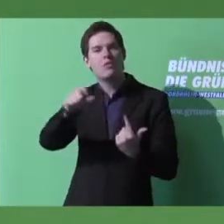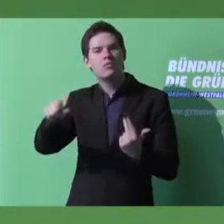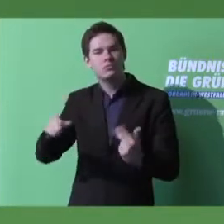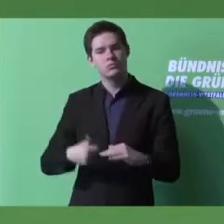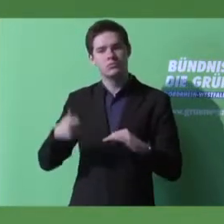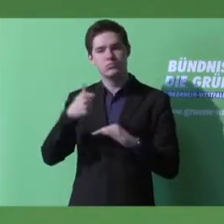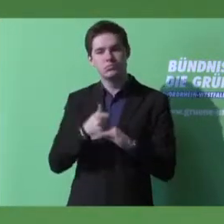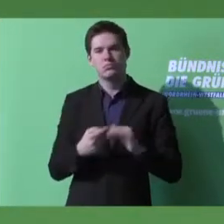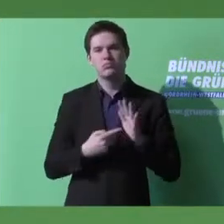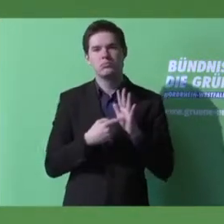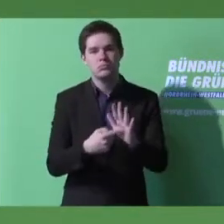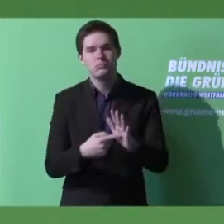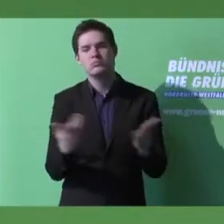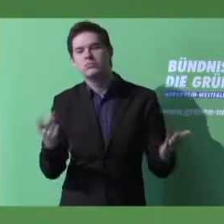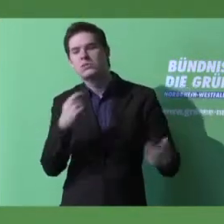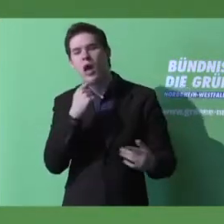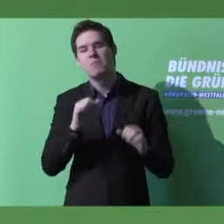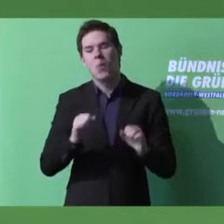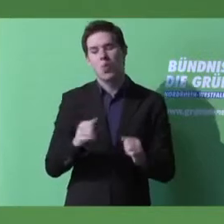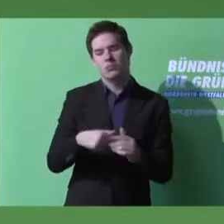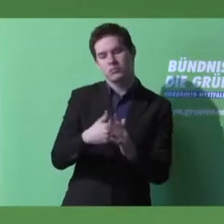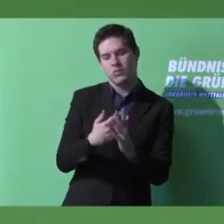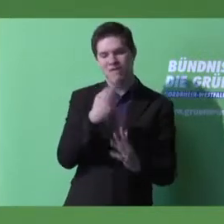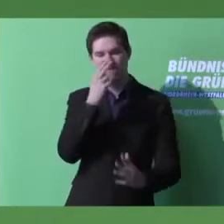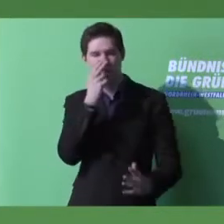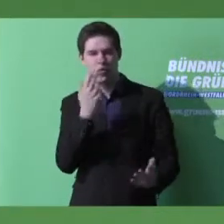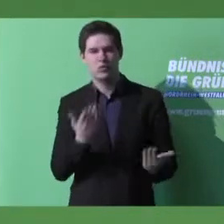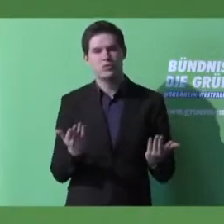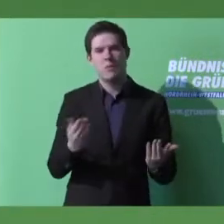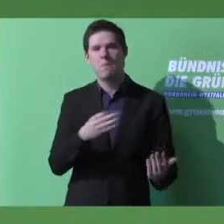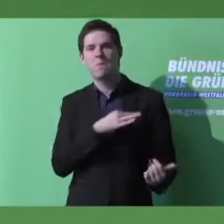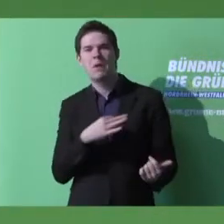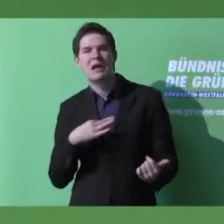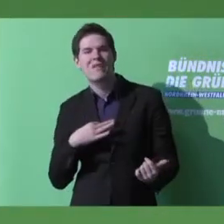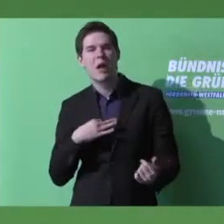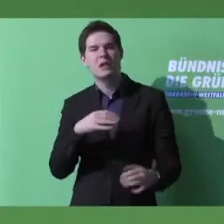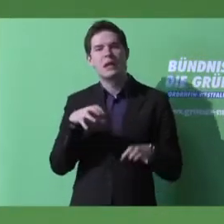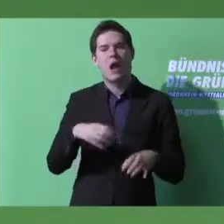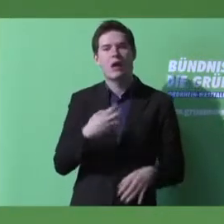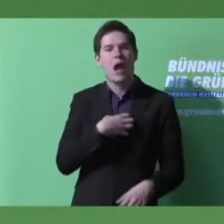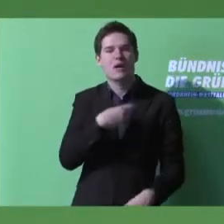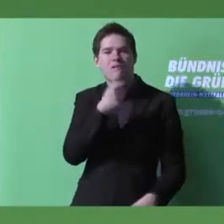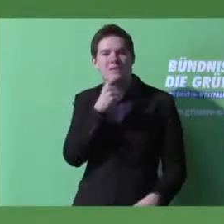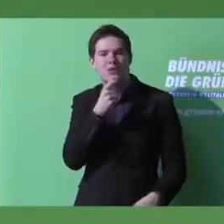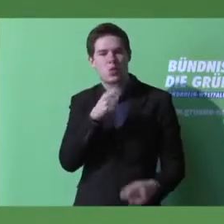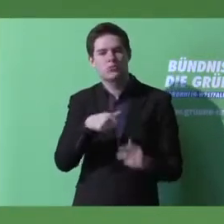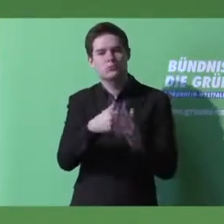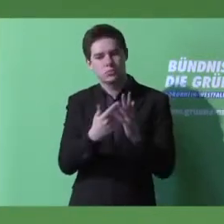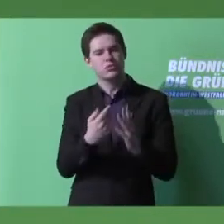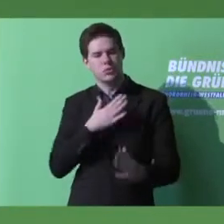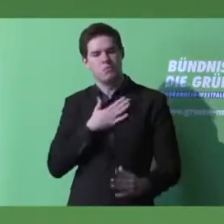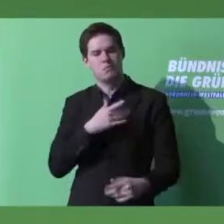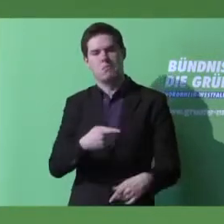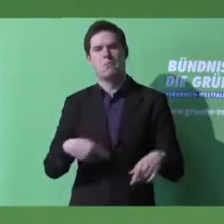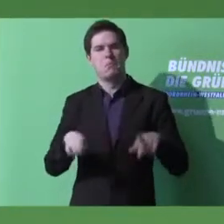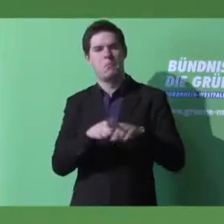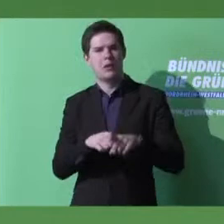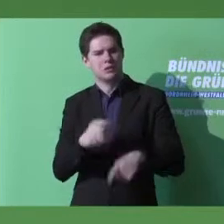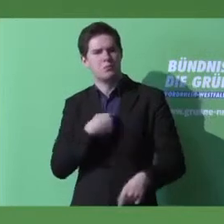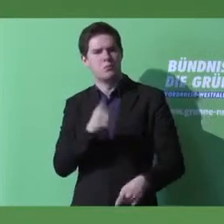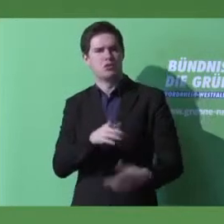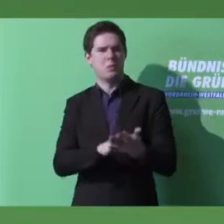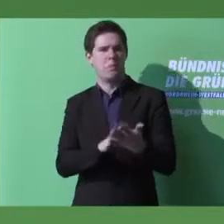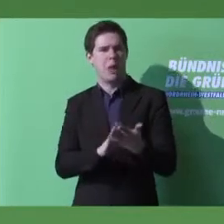besonderen Einkommensmöglichkeiten aus der privaten Krankenversicherung für ihre Gehaltsgruppe